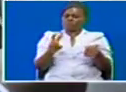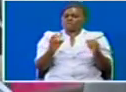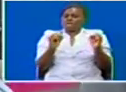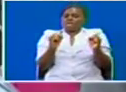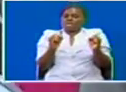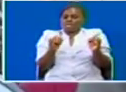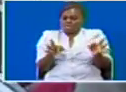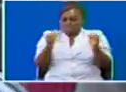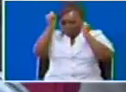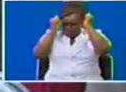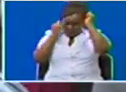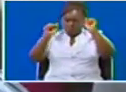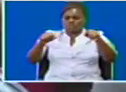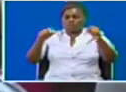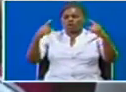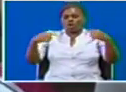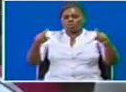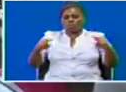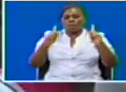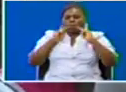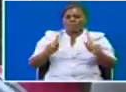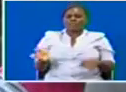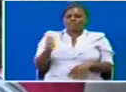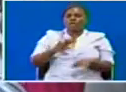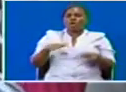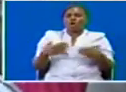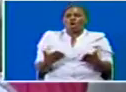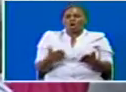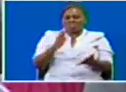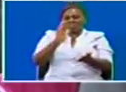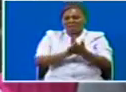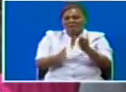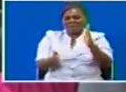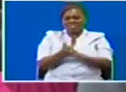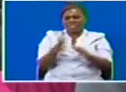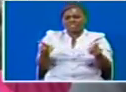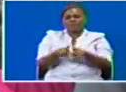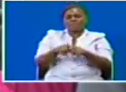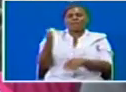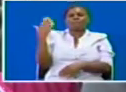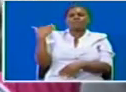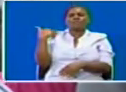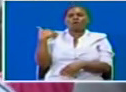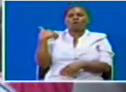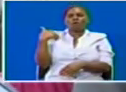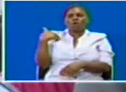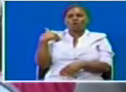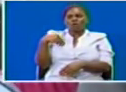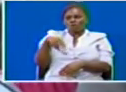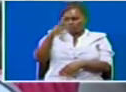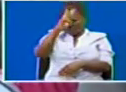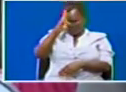hii hatua itaweza kuzaa matunda ama itakuwa tu tasa kama tulivyokuwa tumeona hapo awali kwamba maafisa wale wa akiba